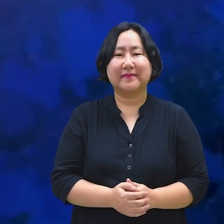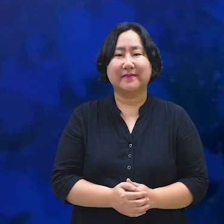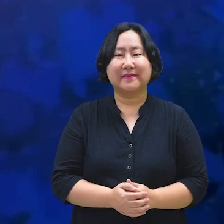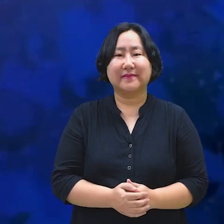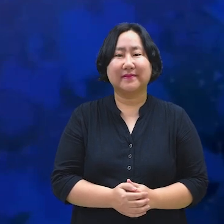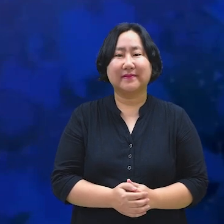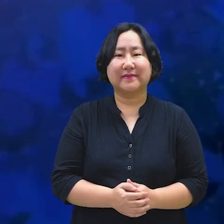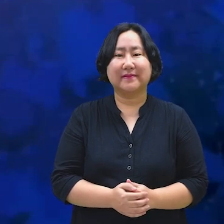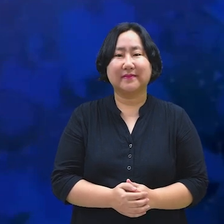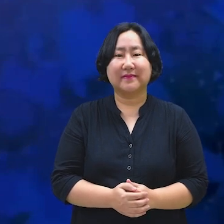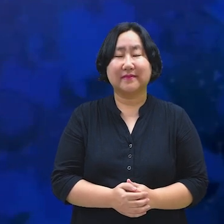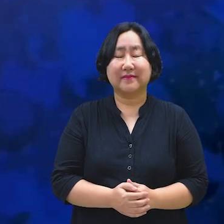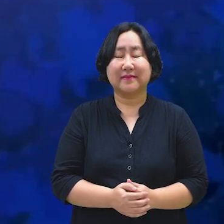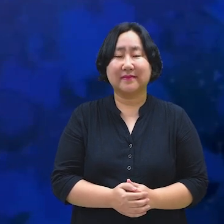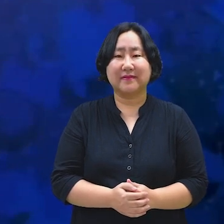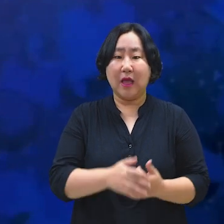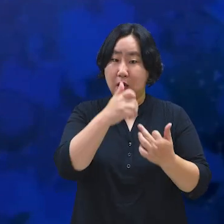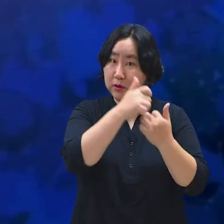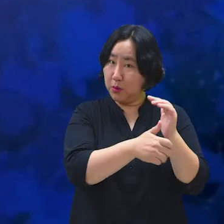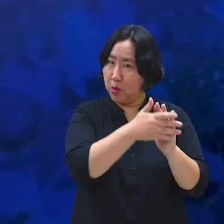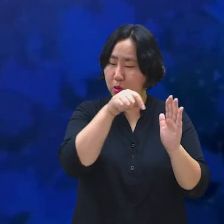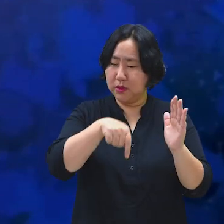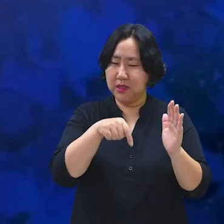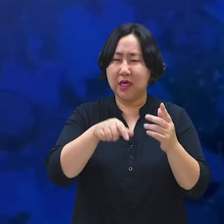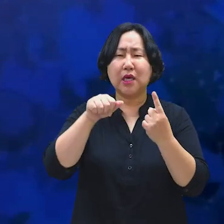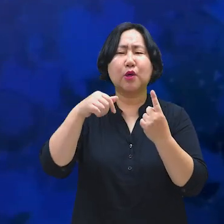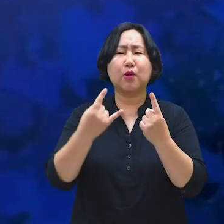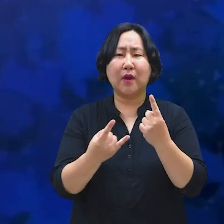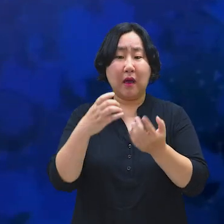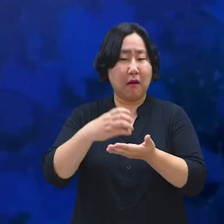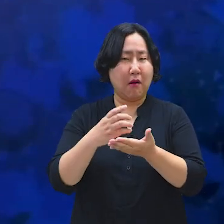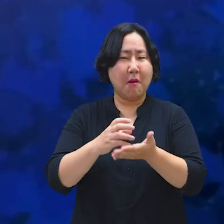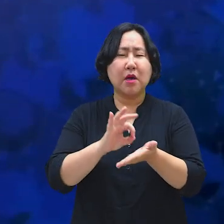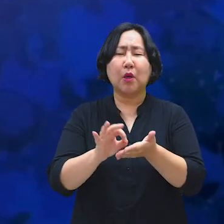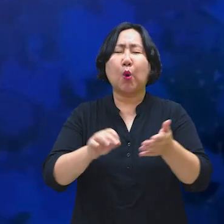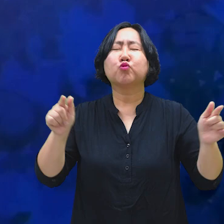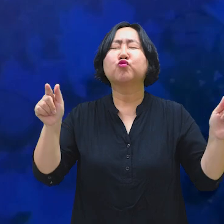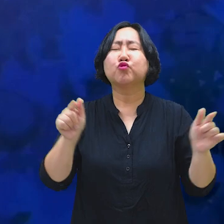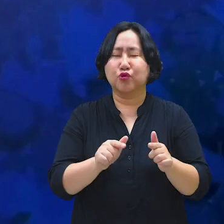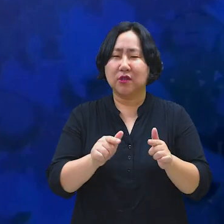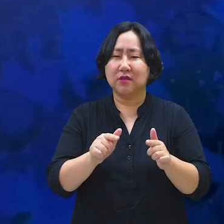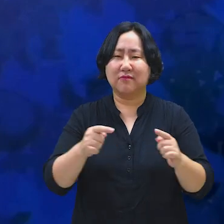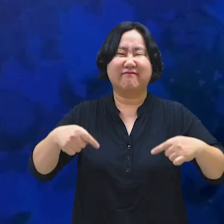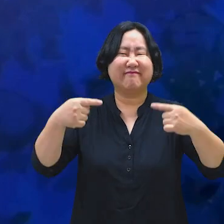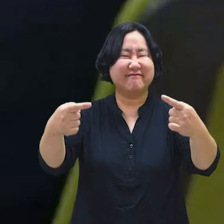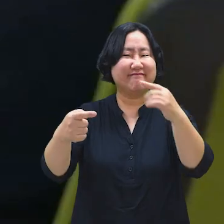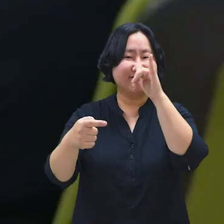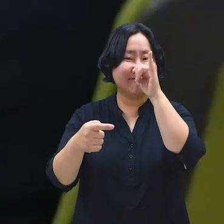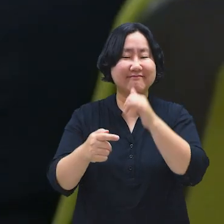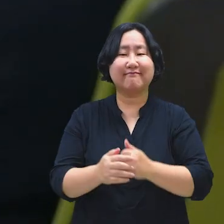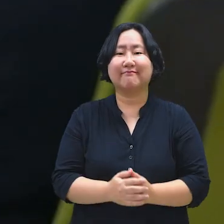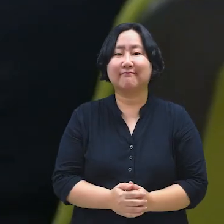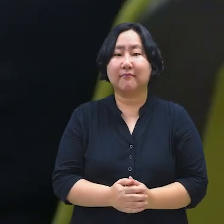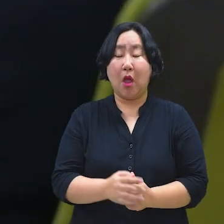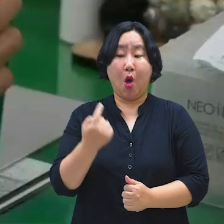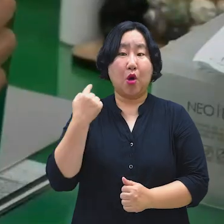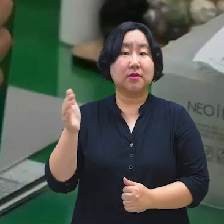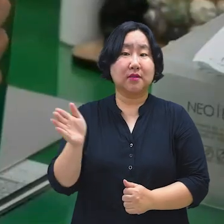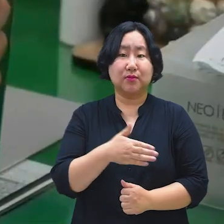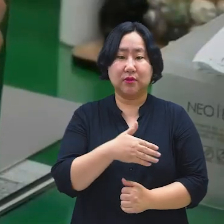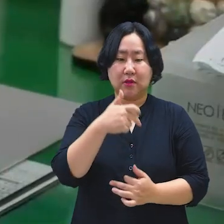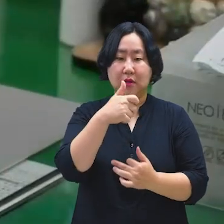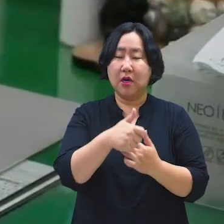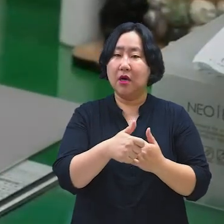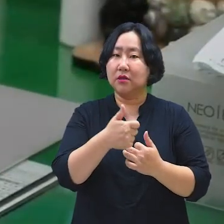바랍니다 서기포 씨가 일회용품 사용을 줄이는 정책에 적극 나서고 있습니다 어제부터